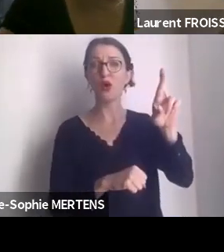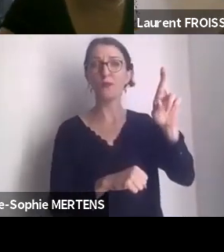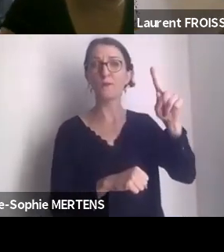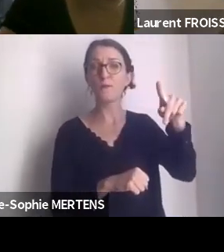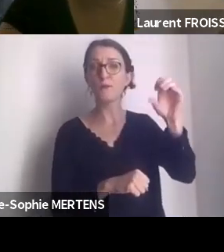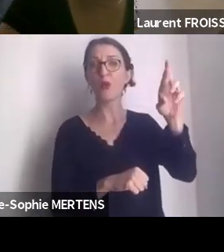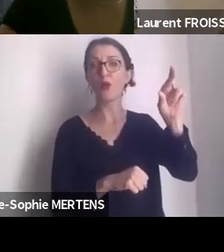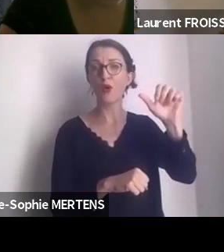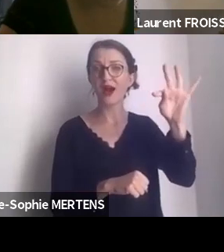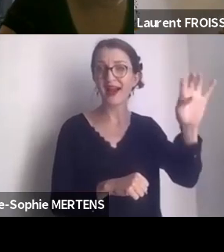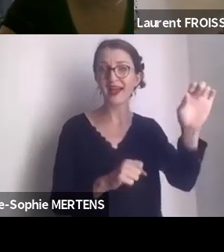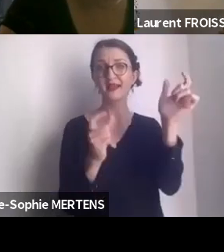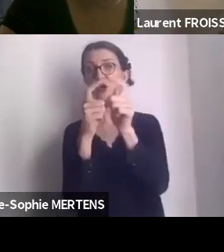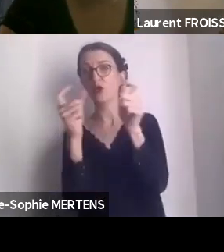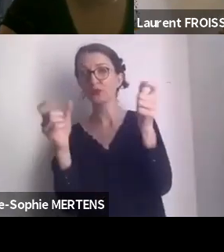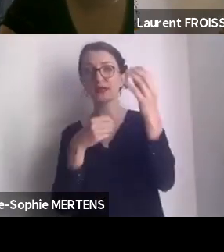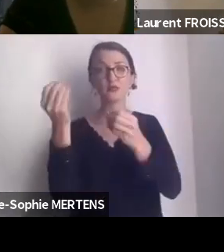ONG et des associations comme HUP,